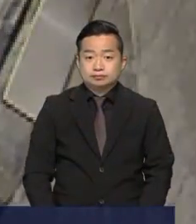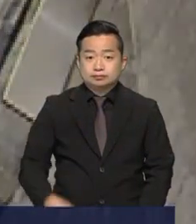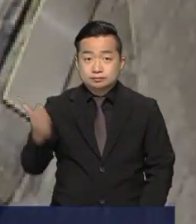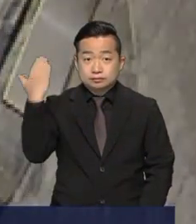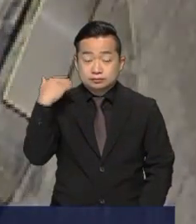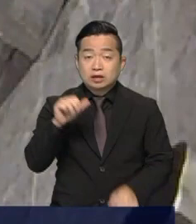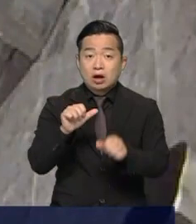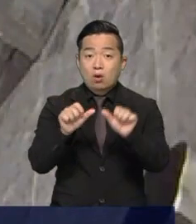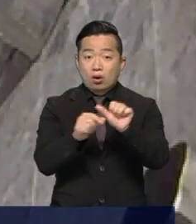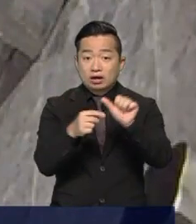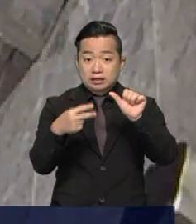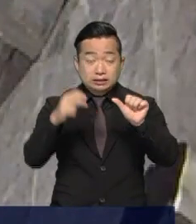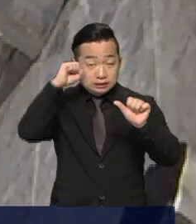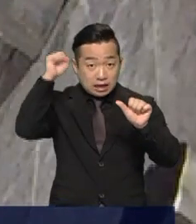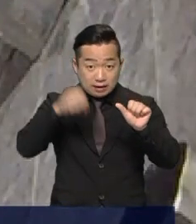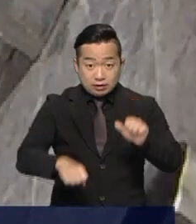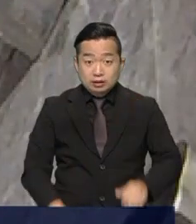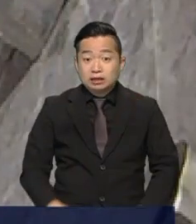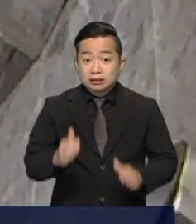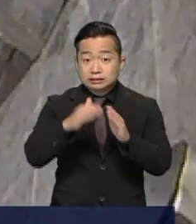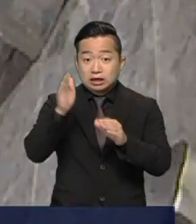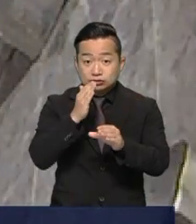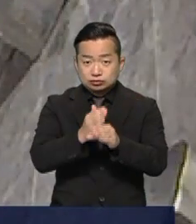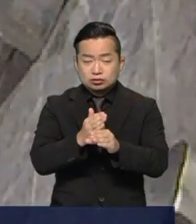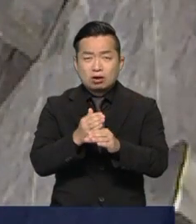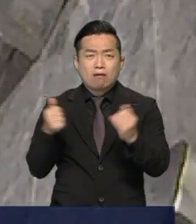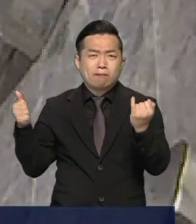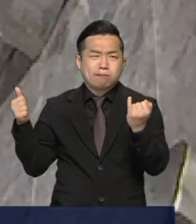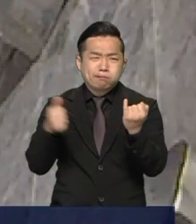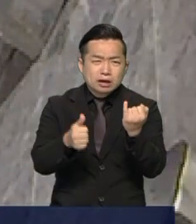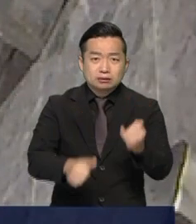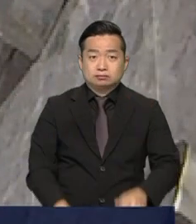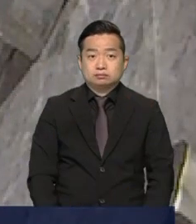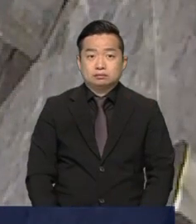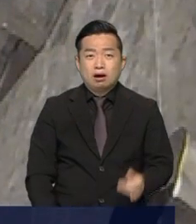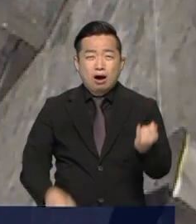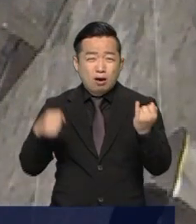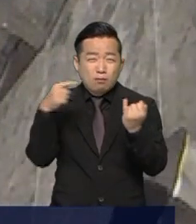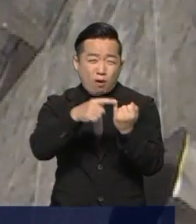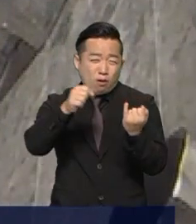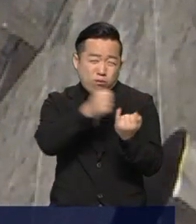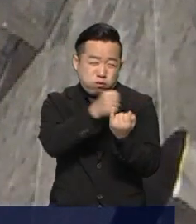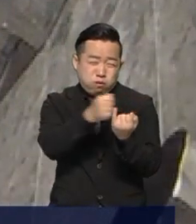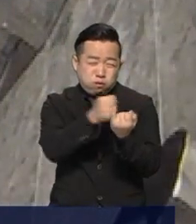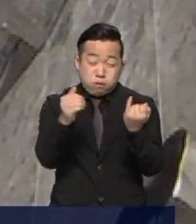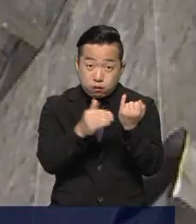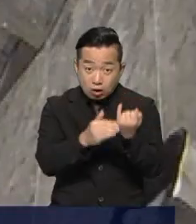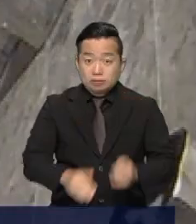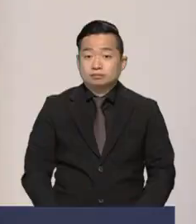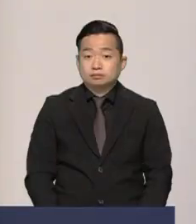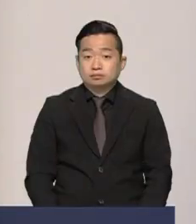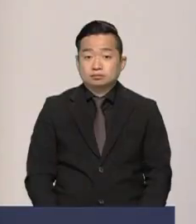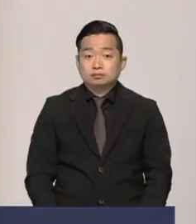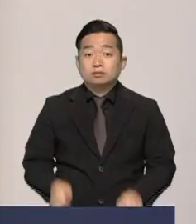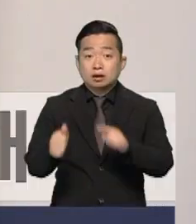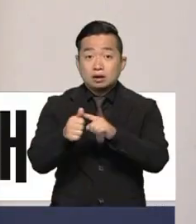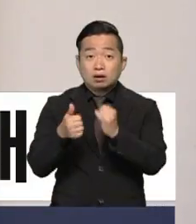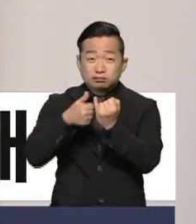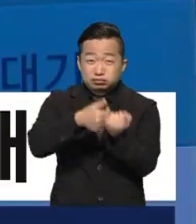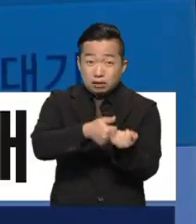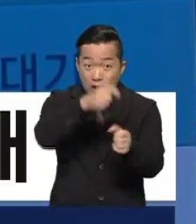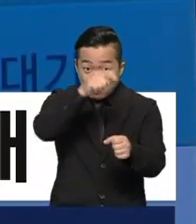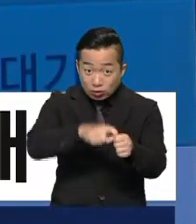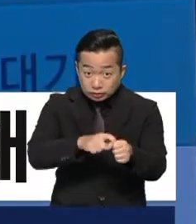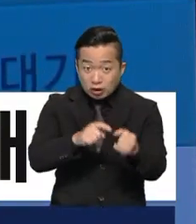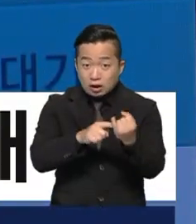지난해 5월 2일 새벽 귀가 중 뒤따라온 가해자에게 무차별 폭행을 당했습니다. 가해자는 성폭행을